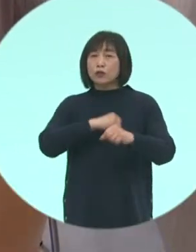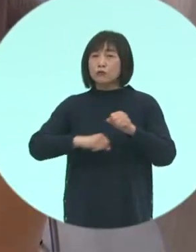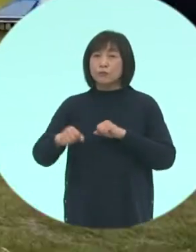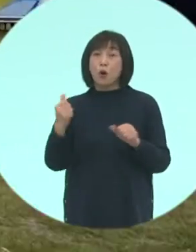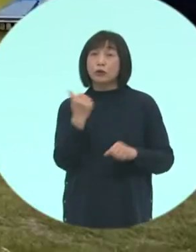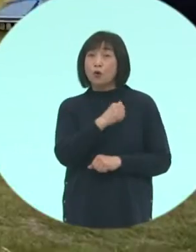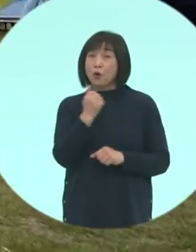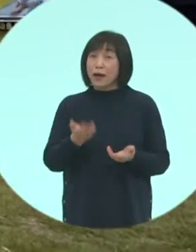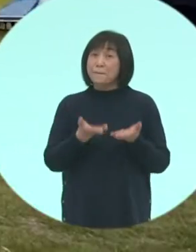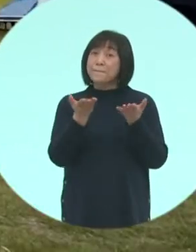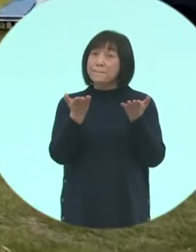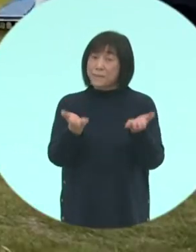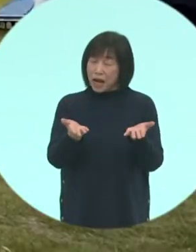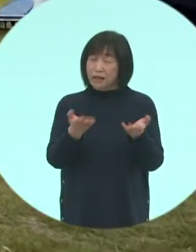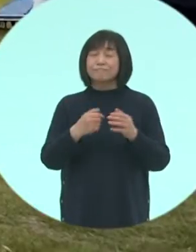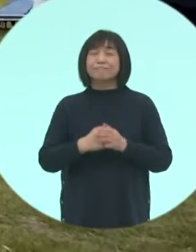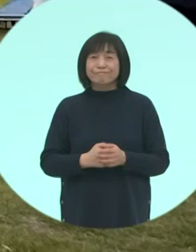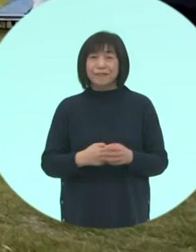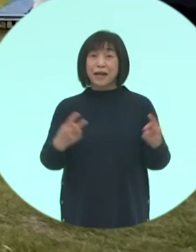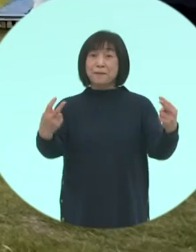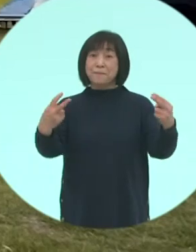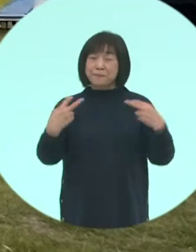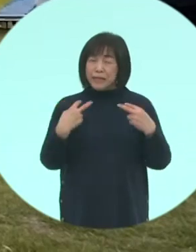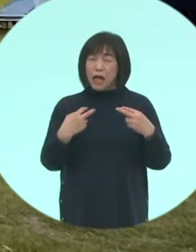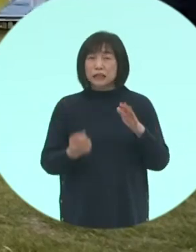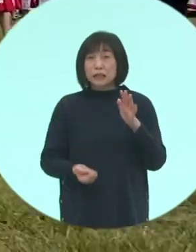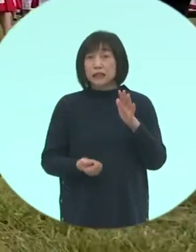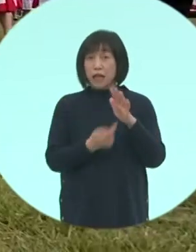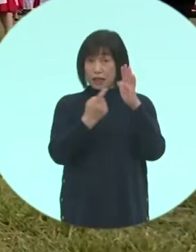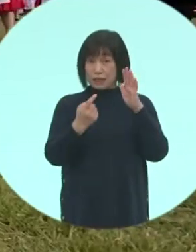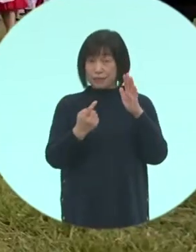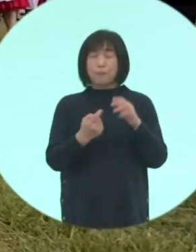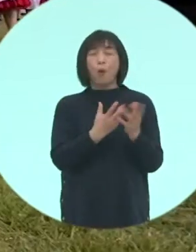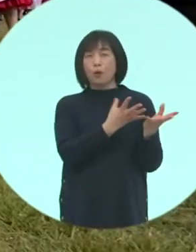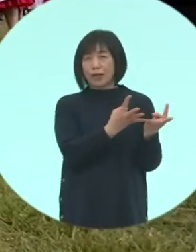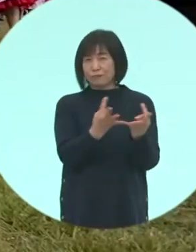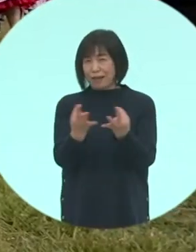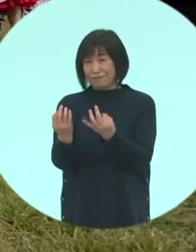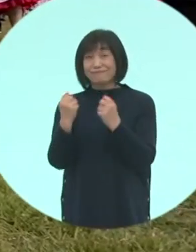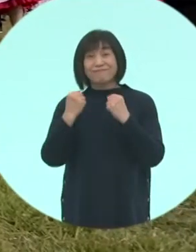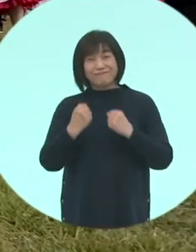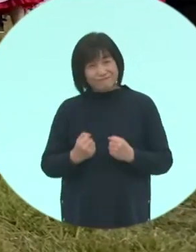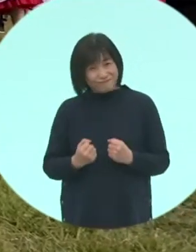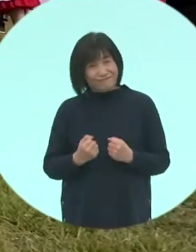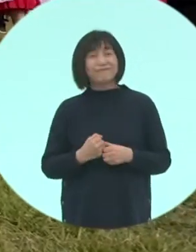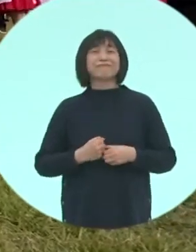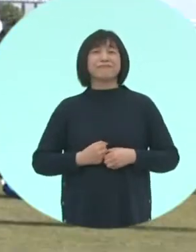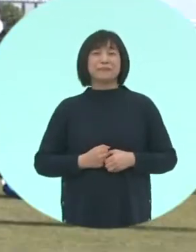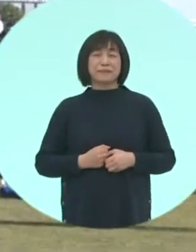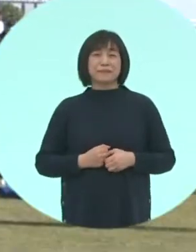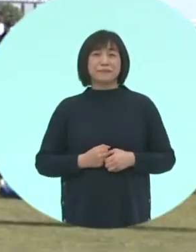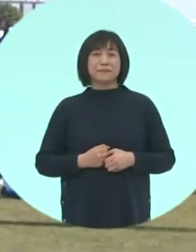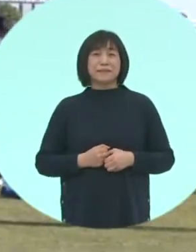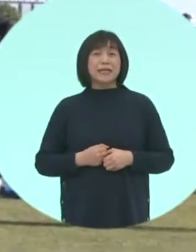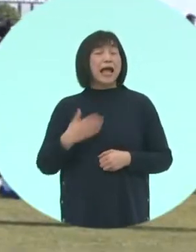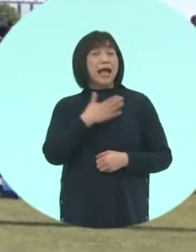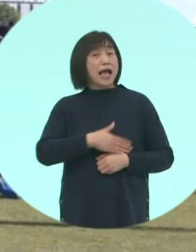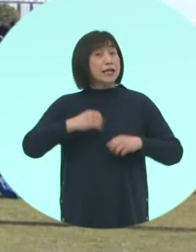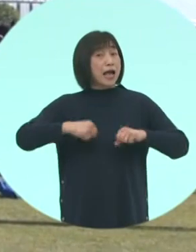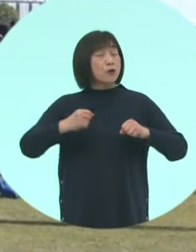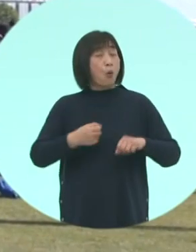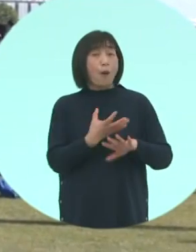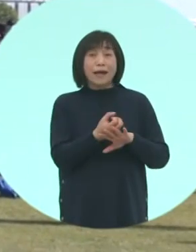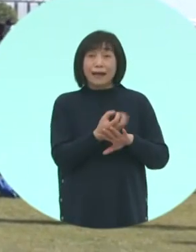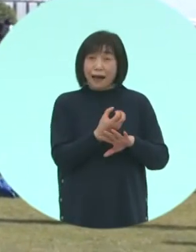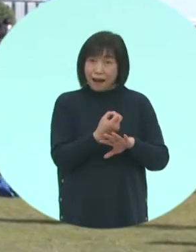ました。番組をご覧いただき刺激を受けた方も多いのではないでしょうか。健